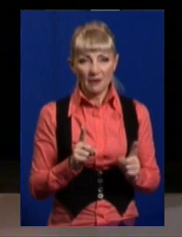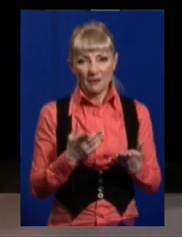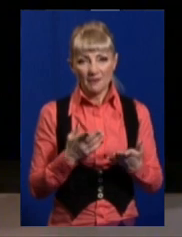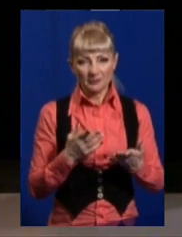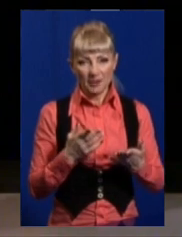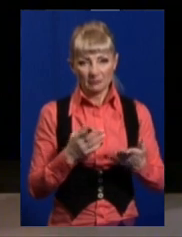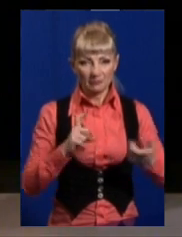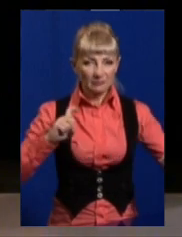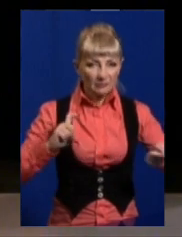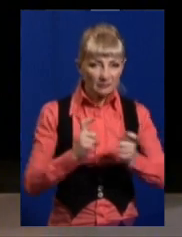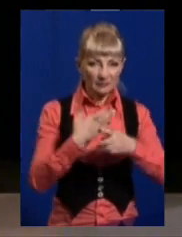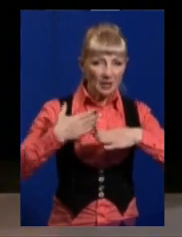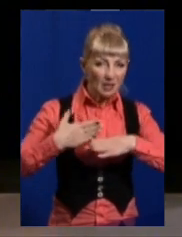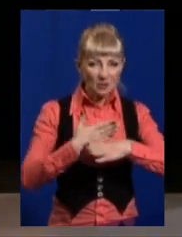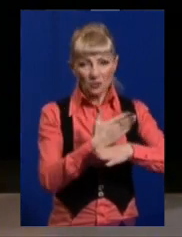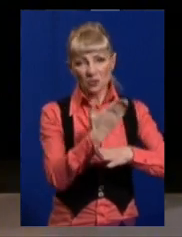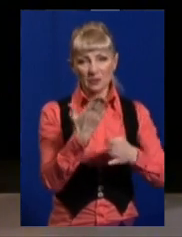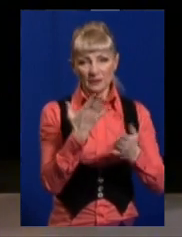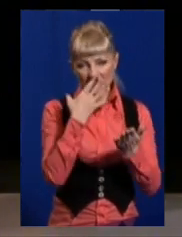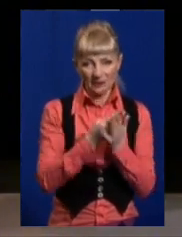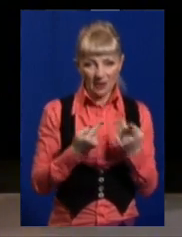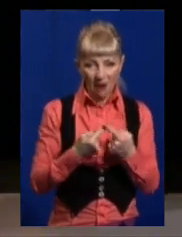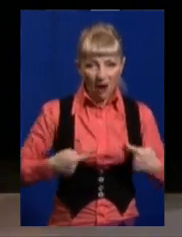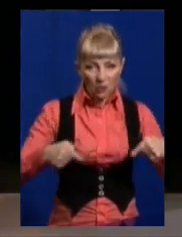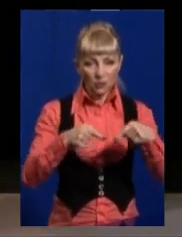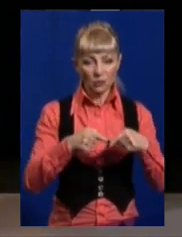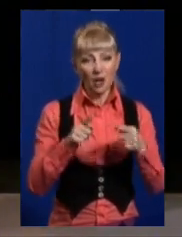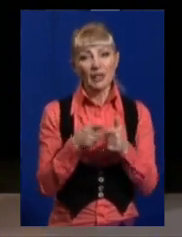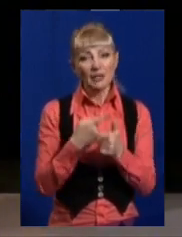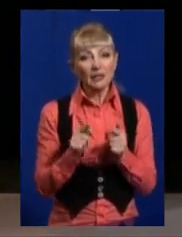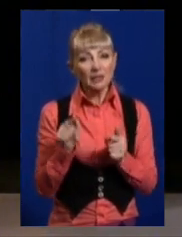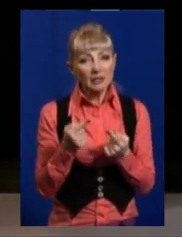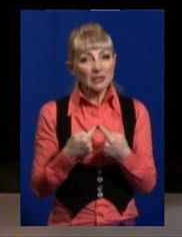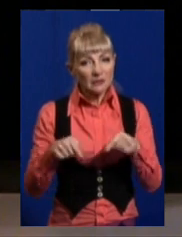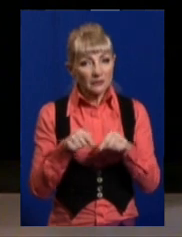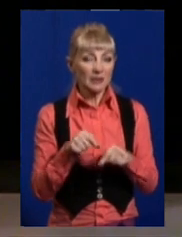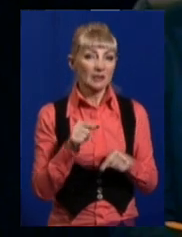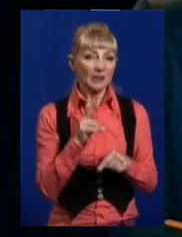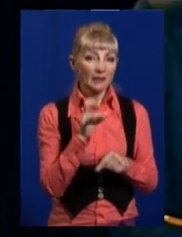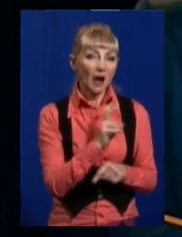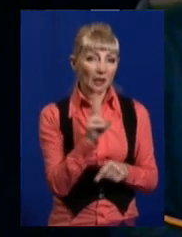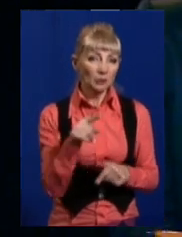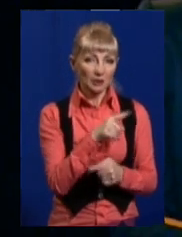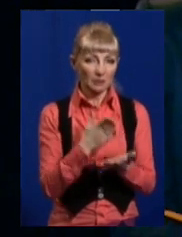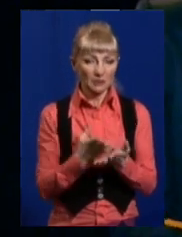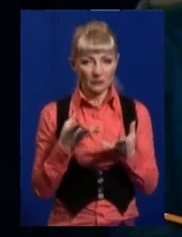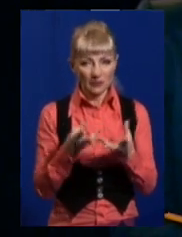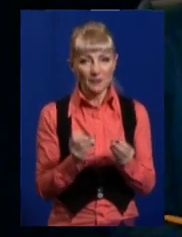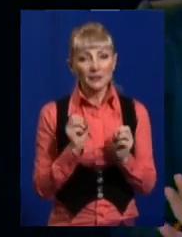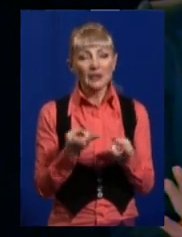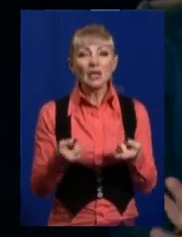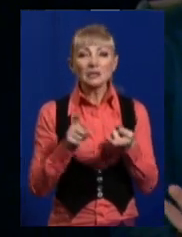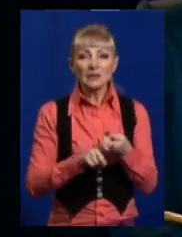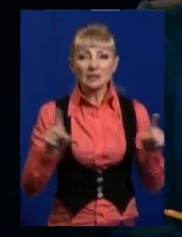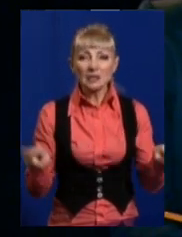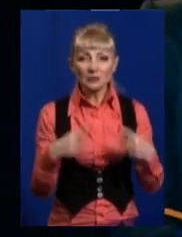розколювати свої, принаймні, округи або ті сфери, в яких вони мають вплив. Як пов'язана з процесом створення